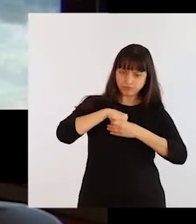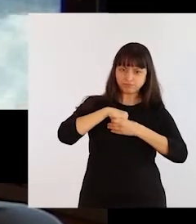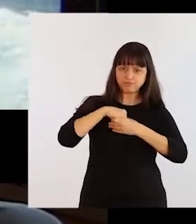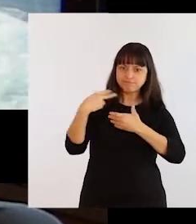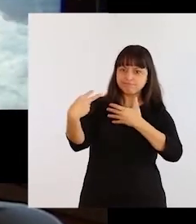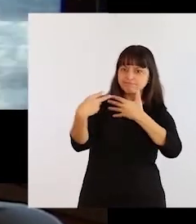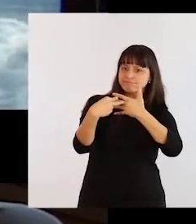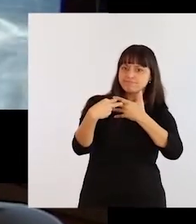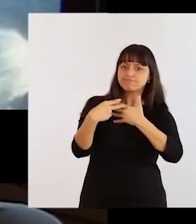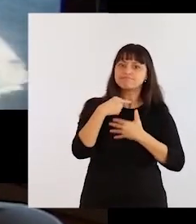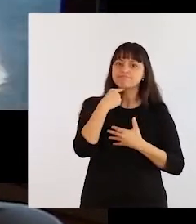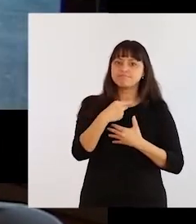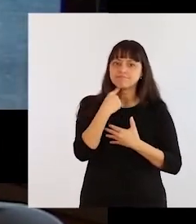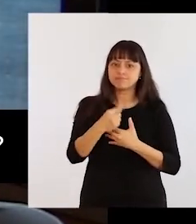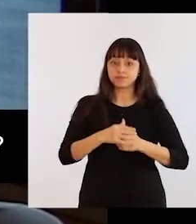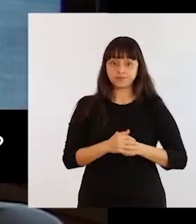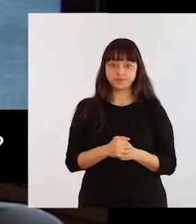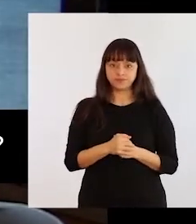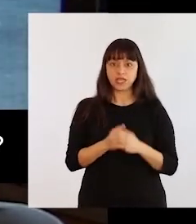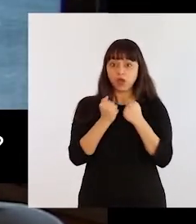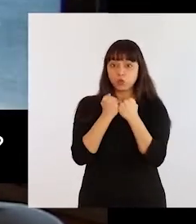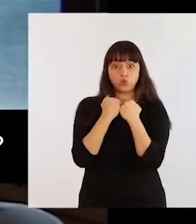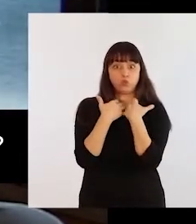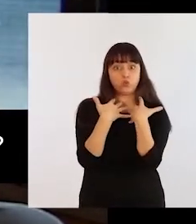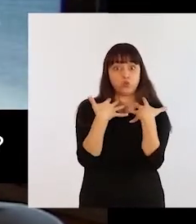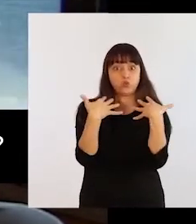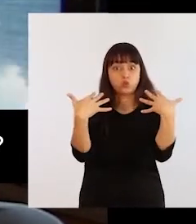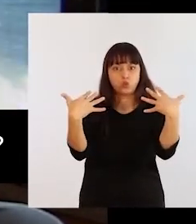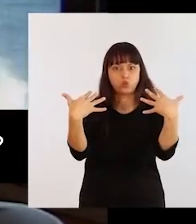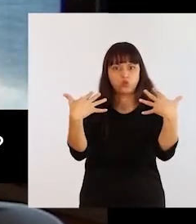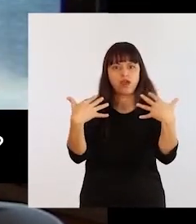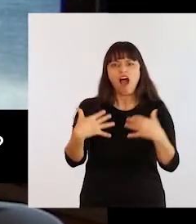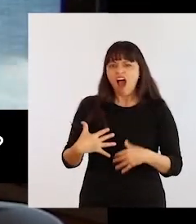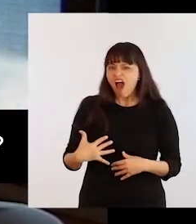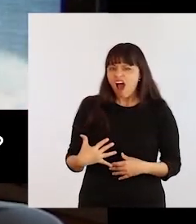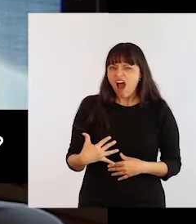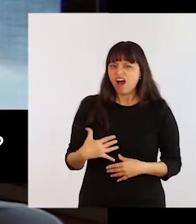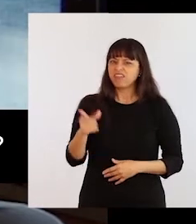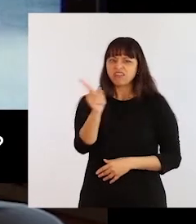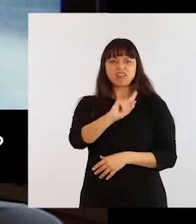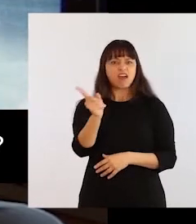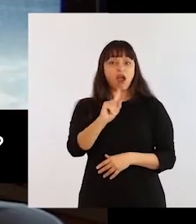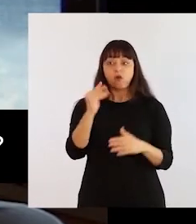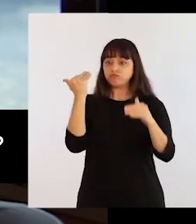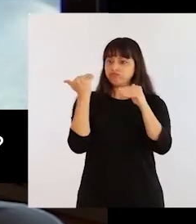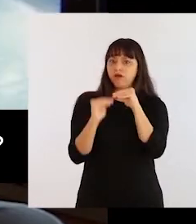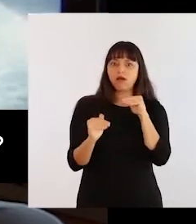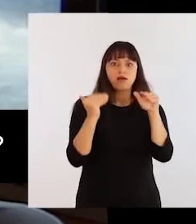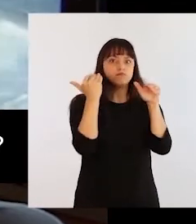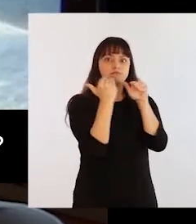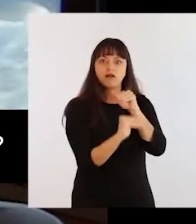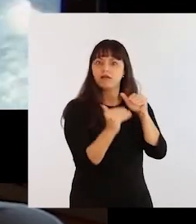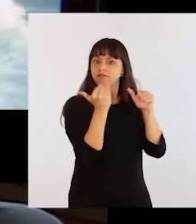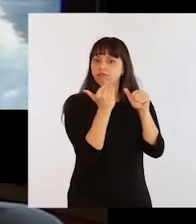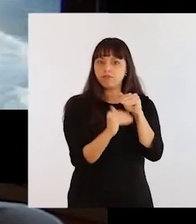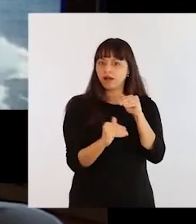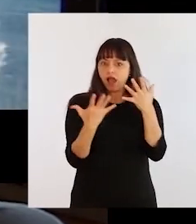avoir. Et toute la salle a dit, mais qu'est-ce que c'est que cette